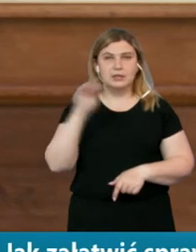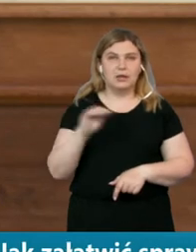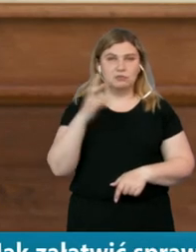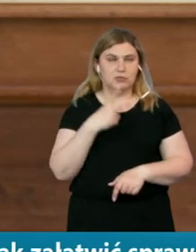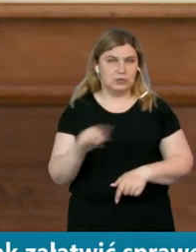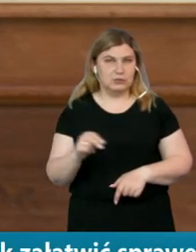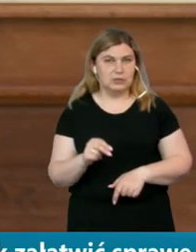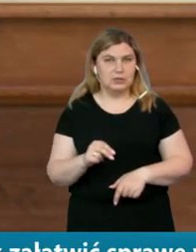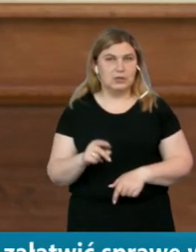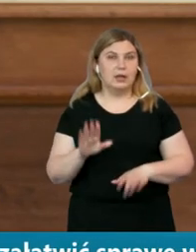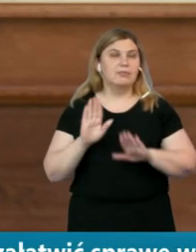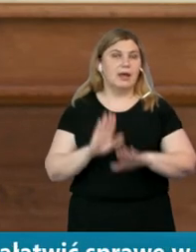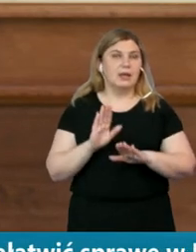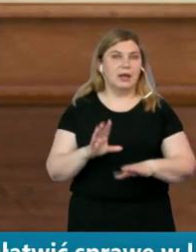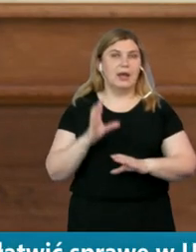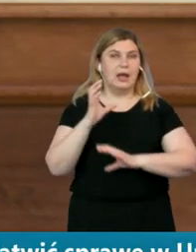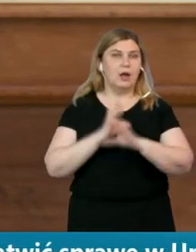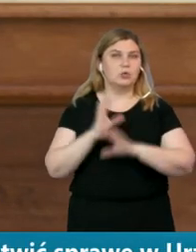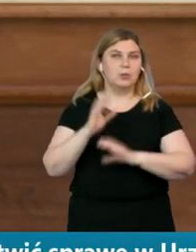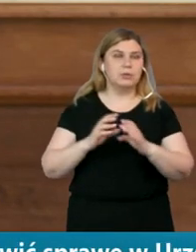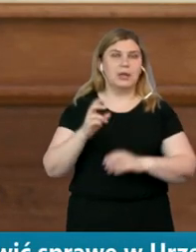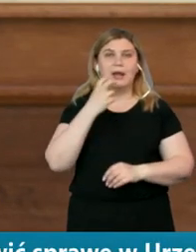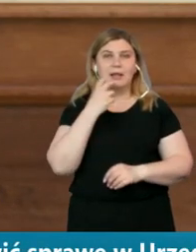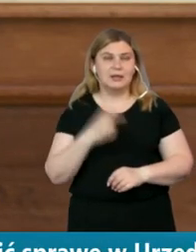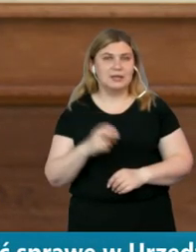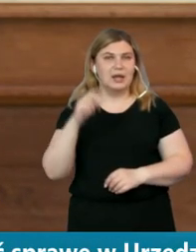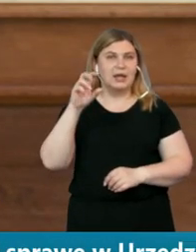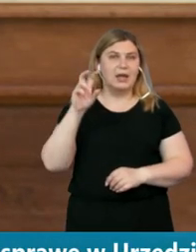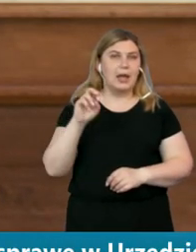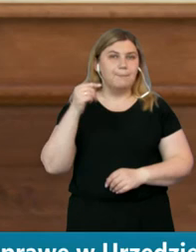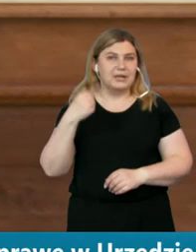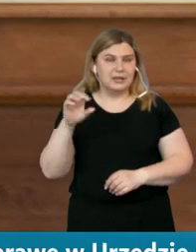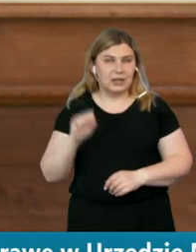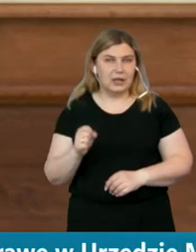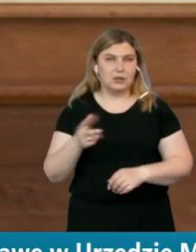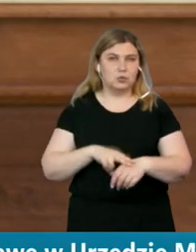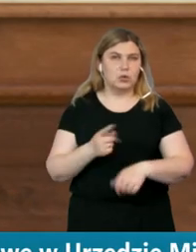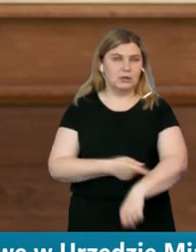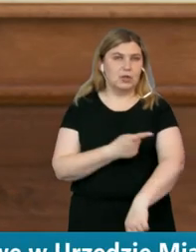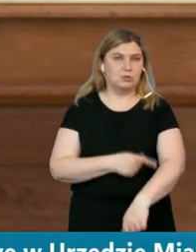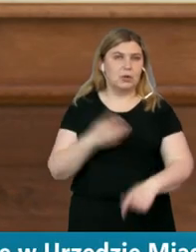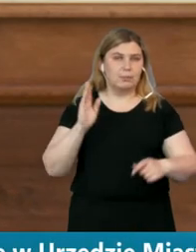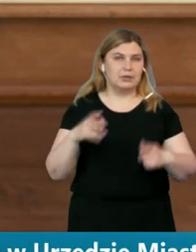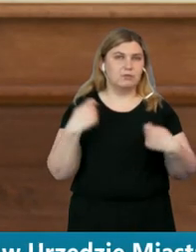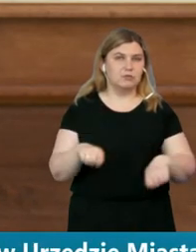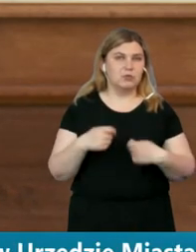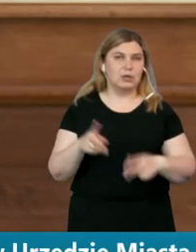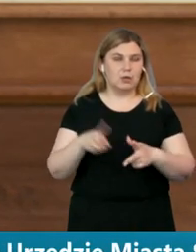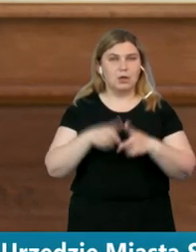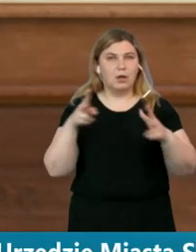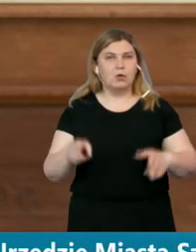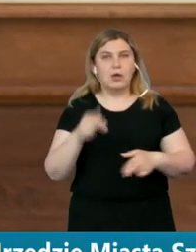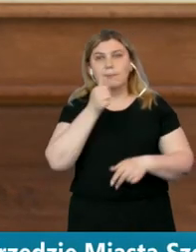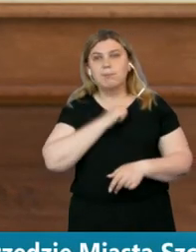razie jesteśmy w autobusach hybrydowych i elektrycznych, które pojawią się za chwilę w Szczecinie, więc to będzie ten okres przejściowy,